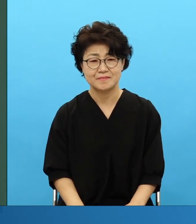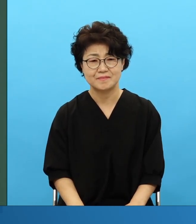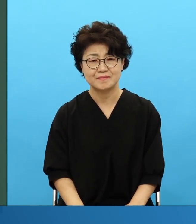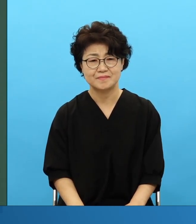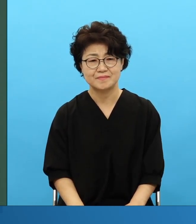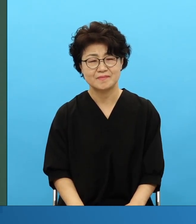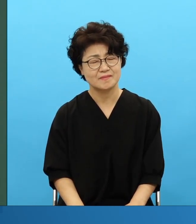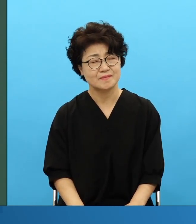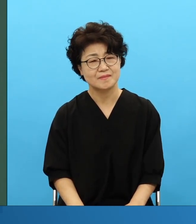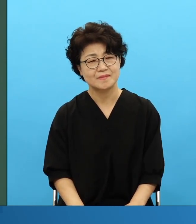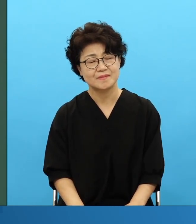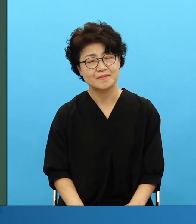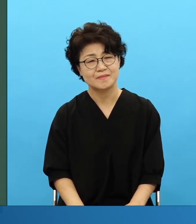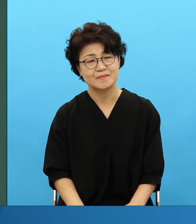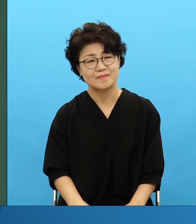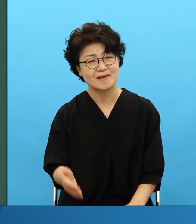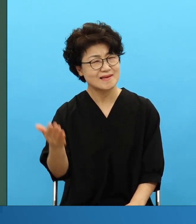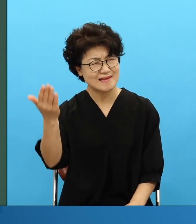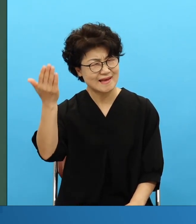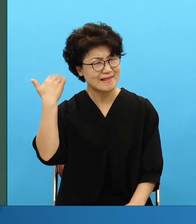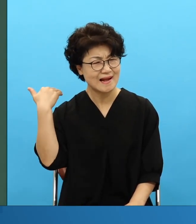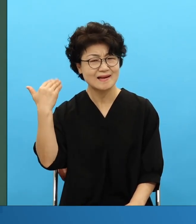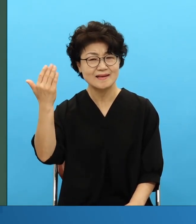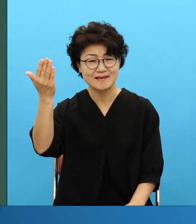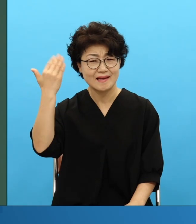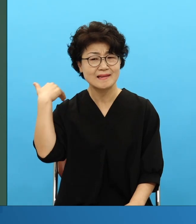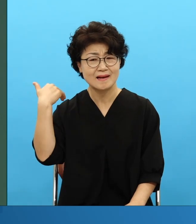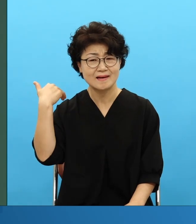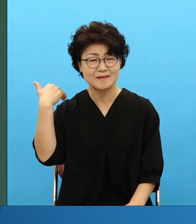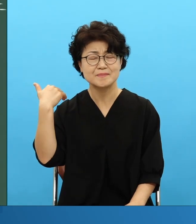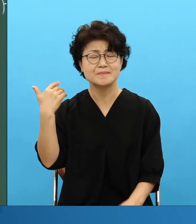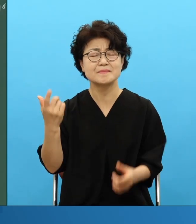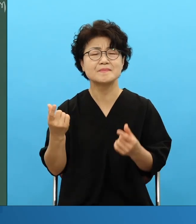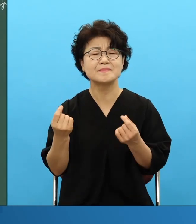who are hacking. 그러면 옛날에는 안 그랬습니까? Then was it not like that before?